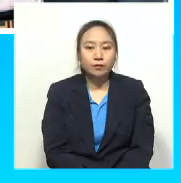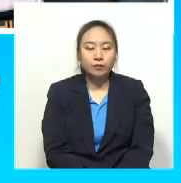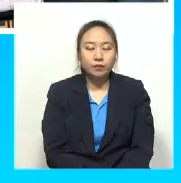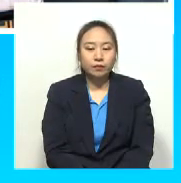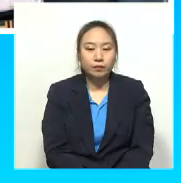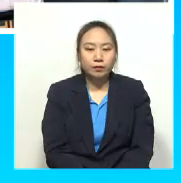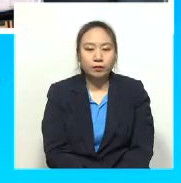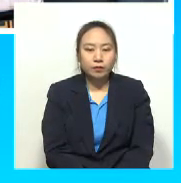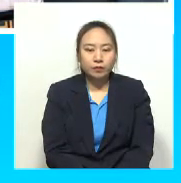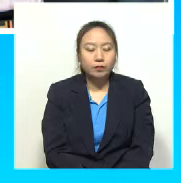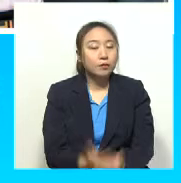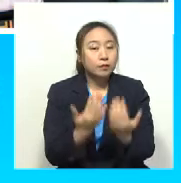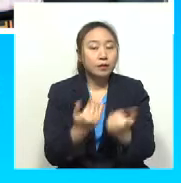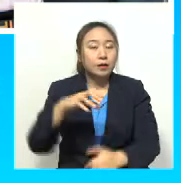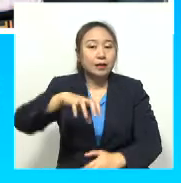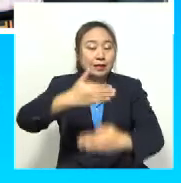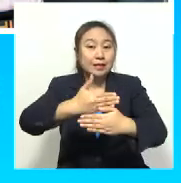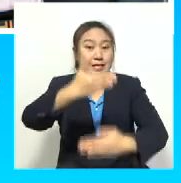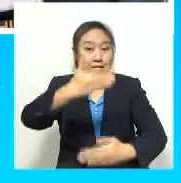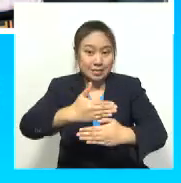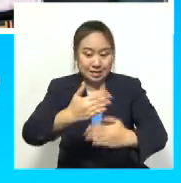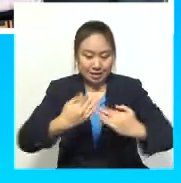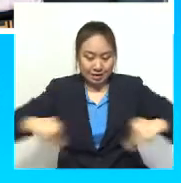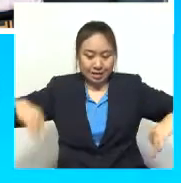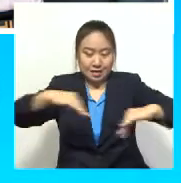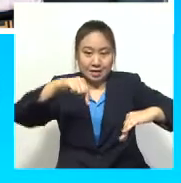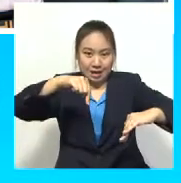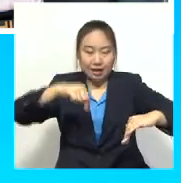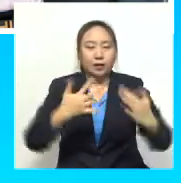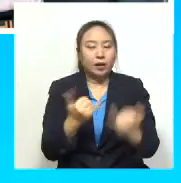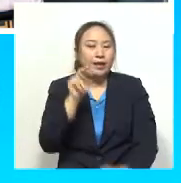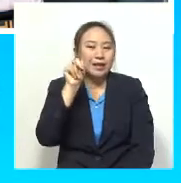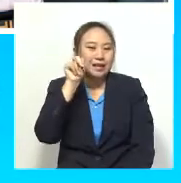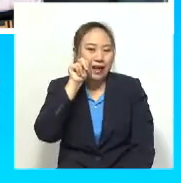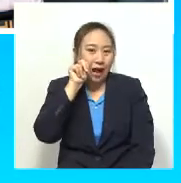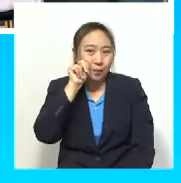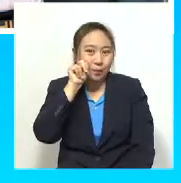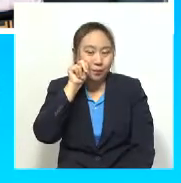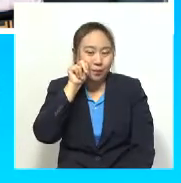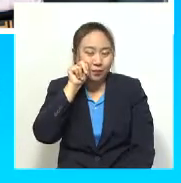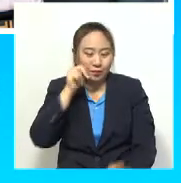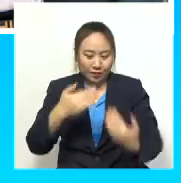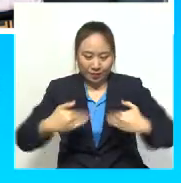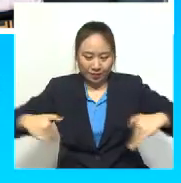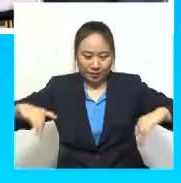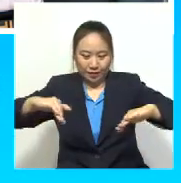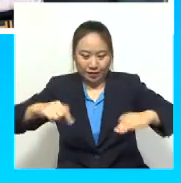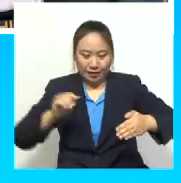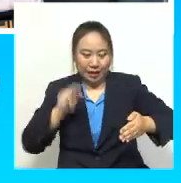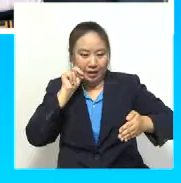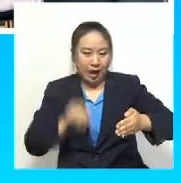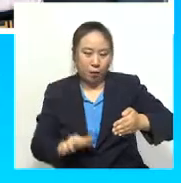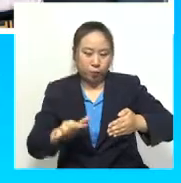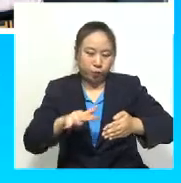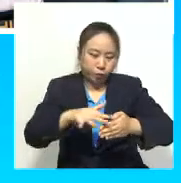ามนะครับที่เขื่อนแก่งกระจานตอนนี้นะครับระดับน้ำเนี่ยก็ล้นสปินเวย์นะครับล้นทางระบ